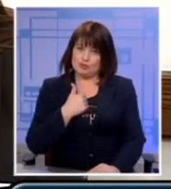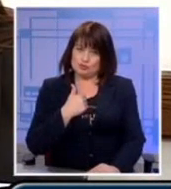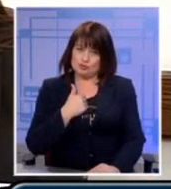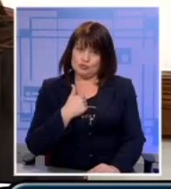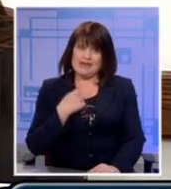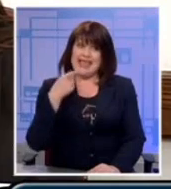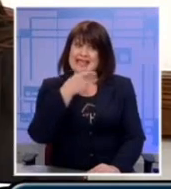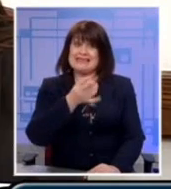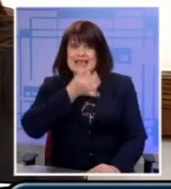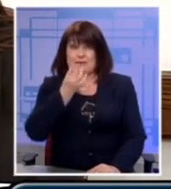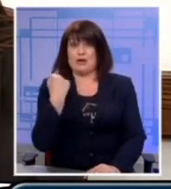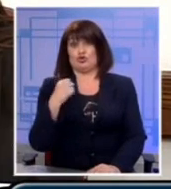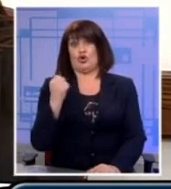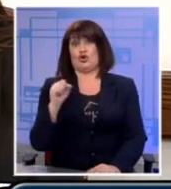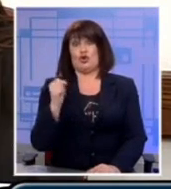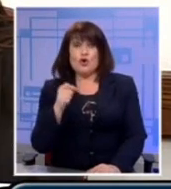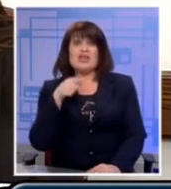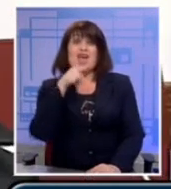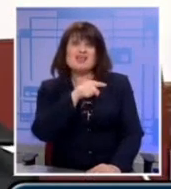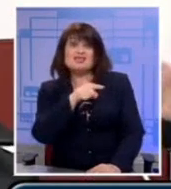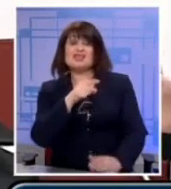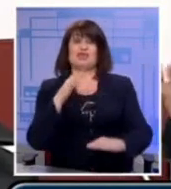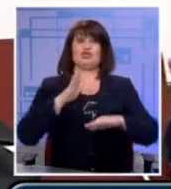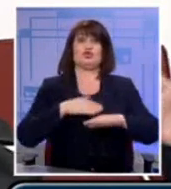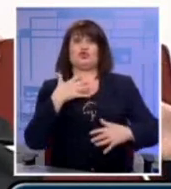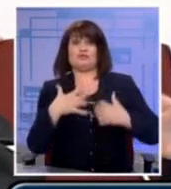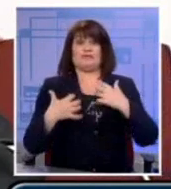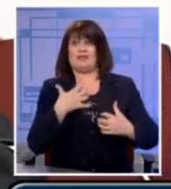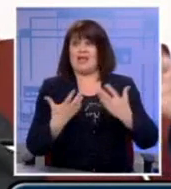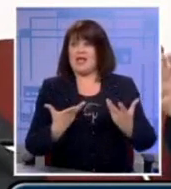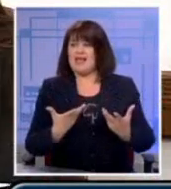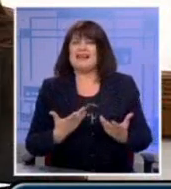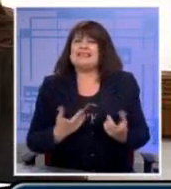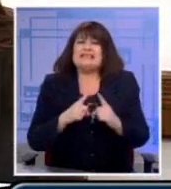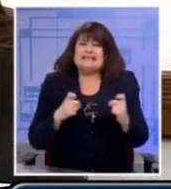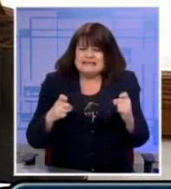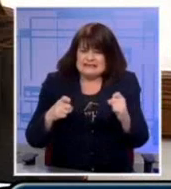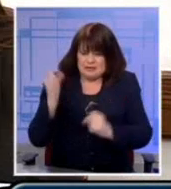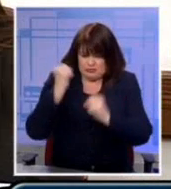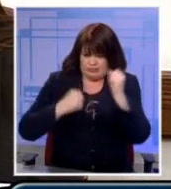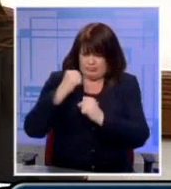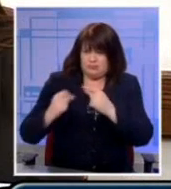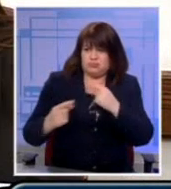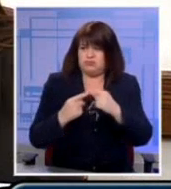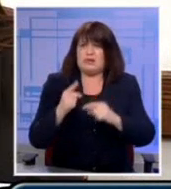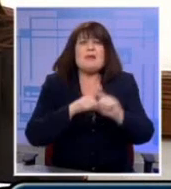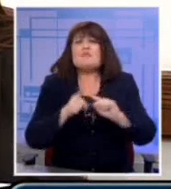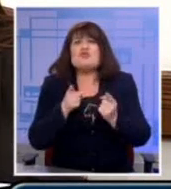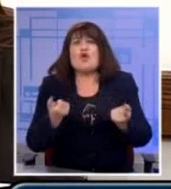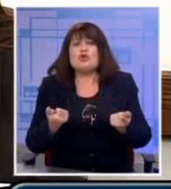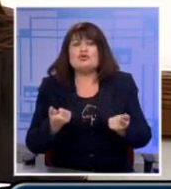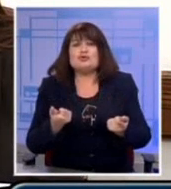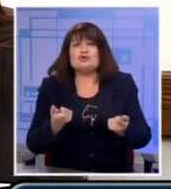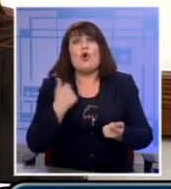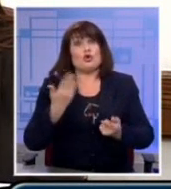είχατε κάνει τη δήλωση, εσείς έχετε τη μύγα και επειδή ακριβώς δεν σας βγήκε, θέλετε τώρα να το πείτε έτσι. Λοιπόν, μόλις